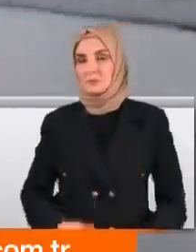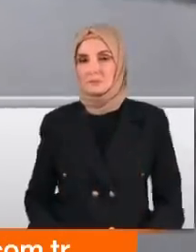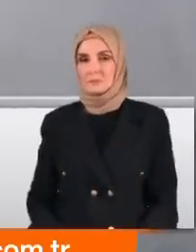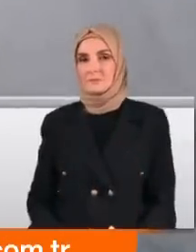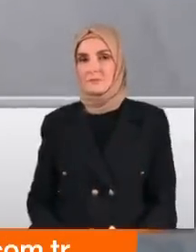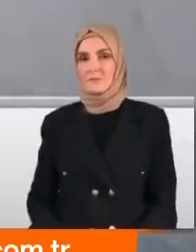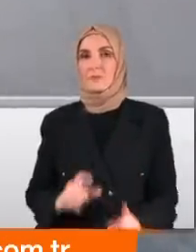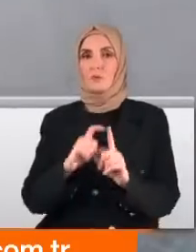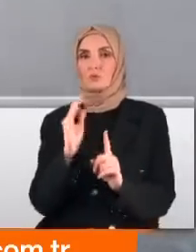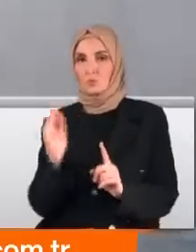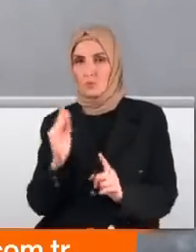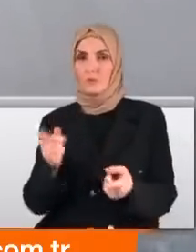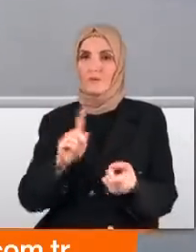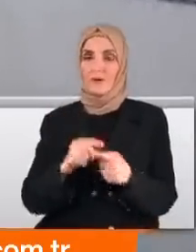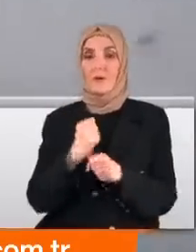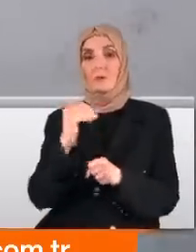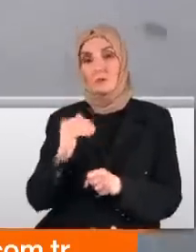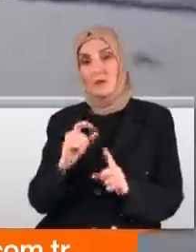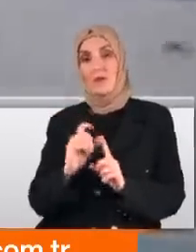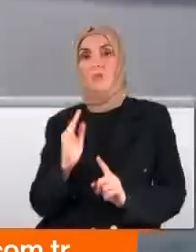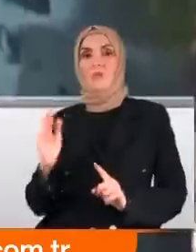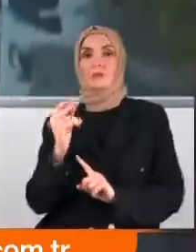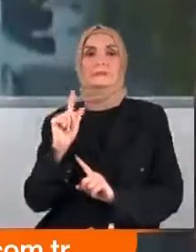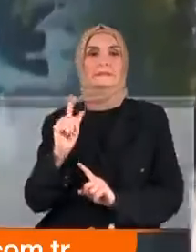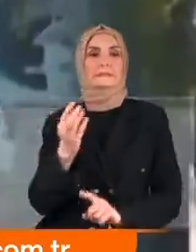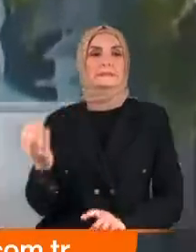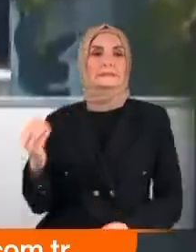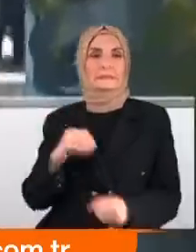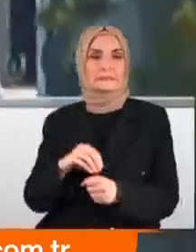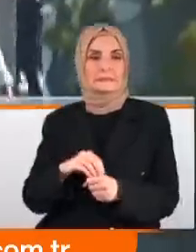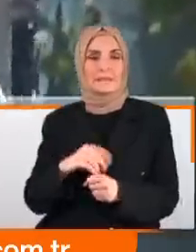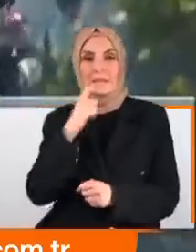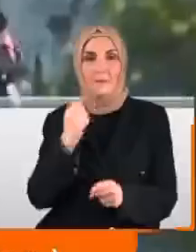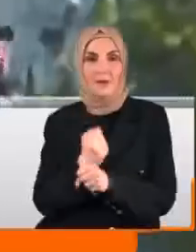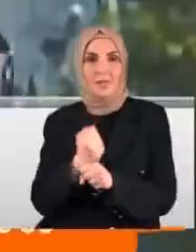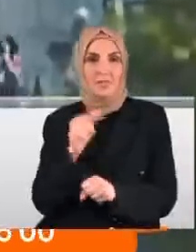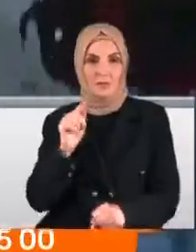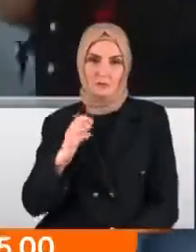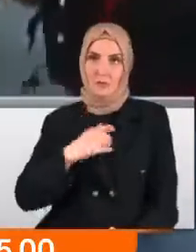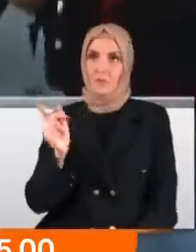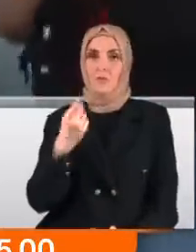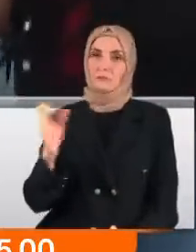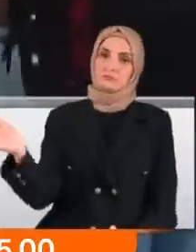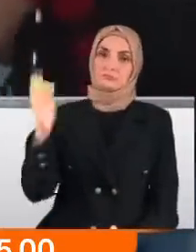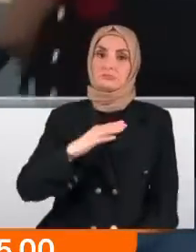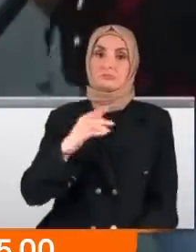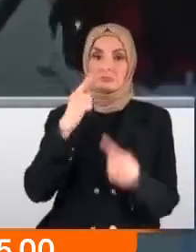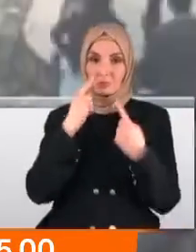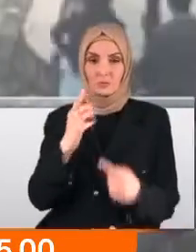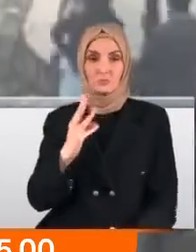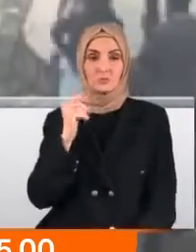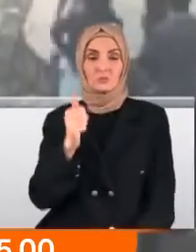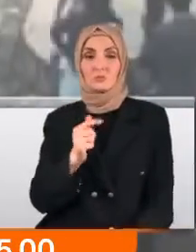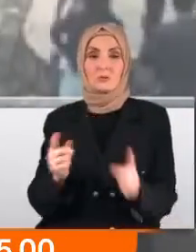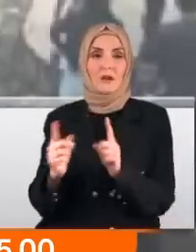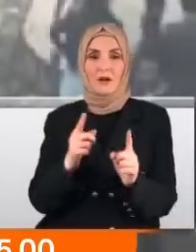Doğu ve Güneydoğu illerinde Selahattin Demirtaş'ın öz yönetim çağrısıyla 3 gün boyunca şehirler yakıldı, yıkıldı, yerle